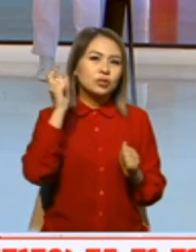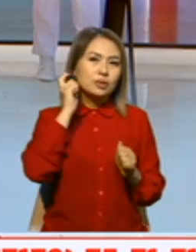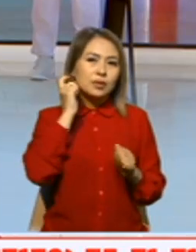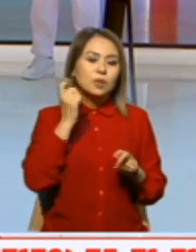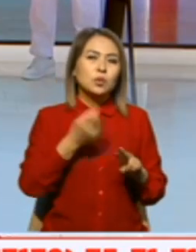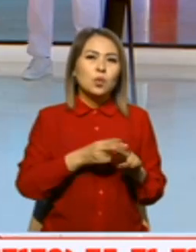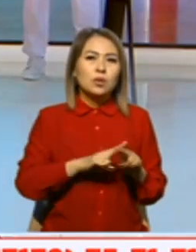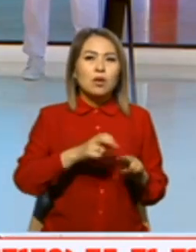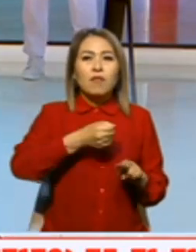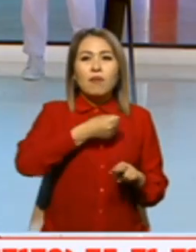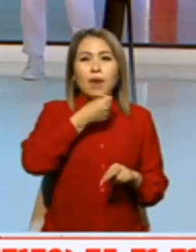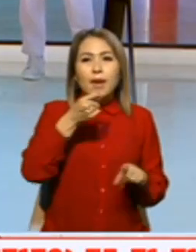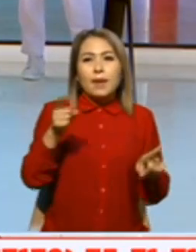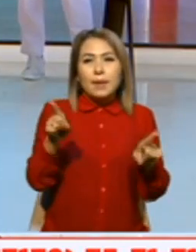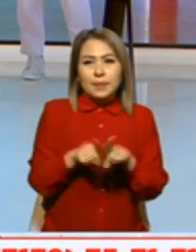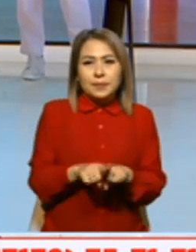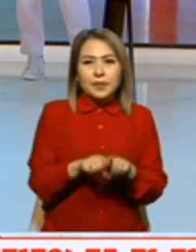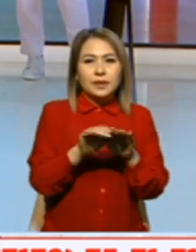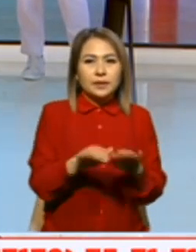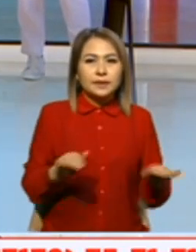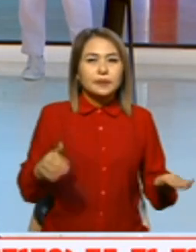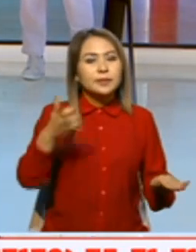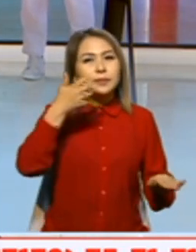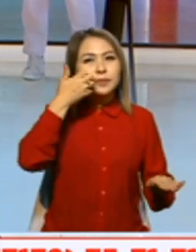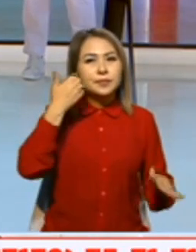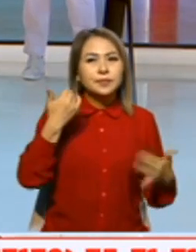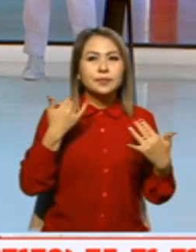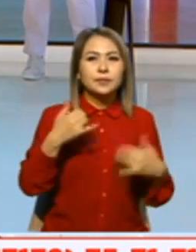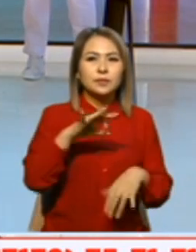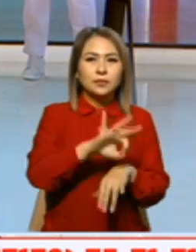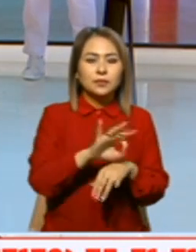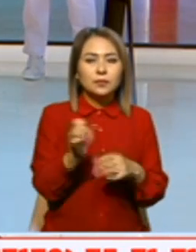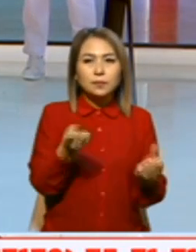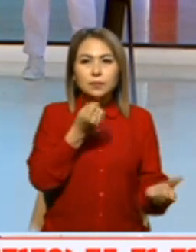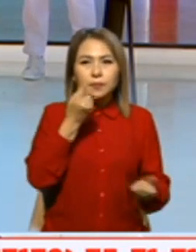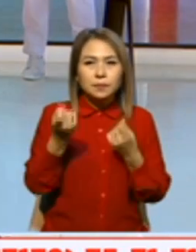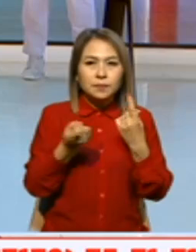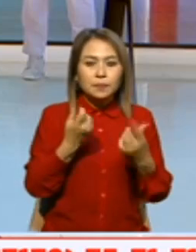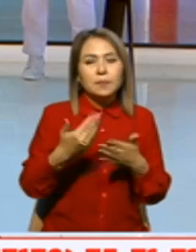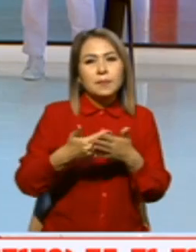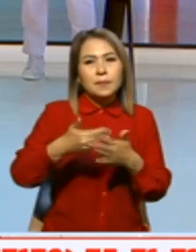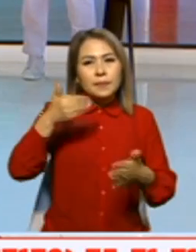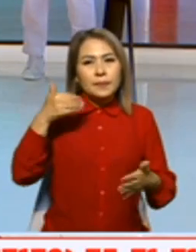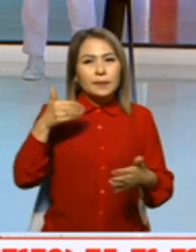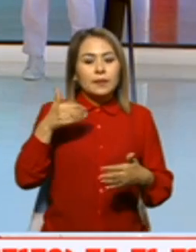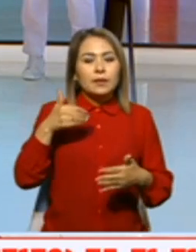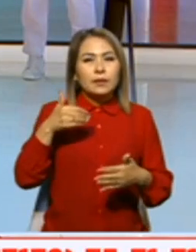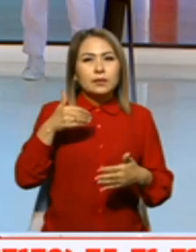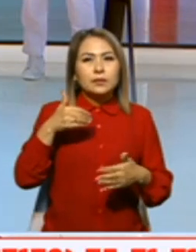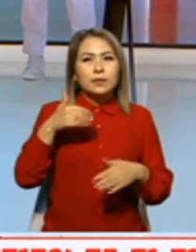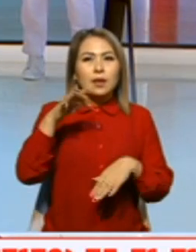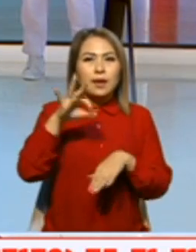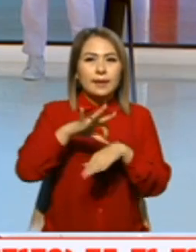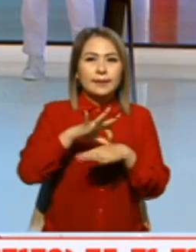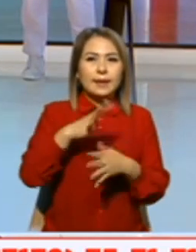үлкен адамдардағы жүргізетін скринингтердің арқасында қазір көп ауруларды алдын ала